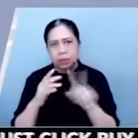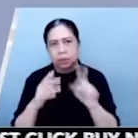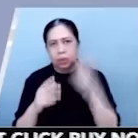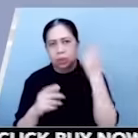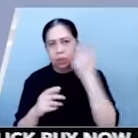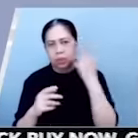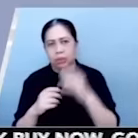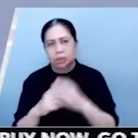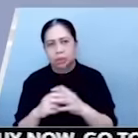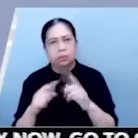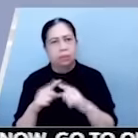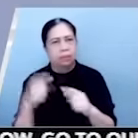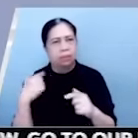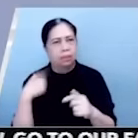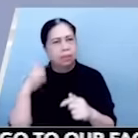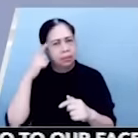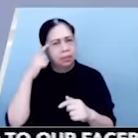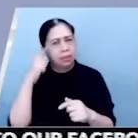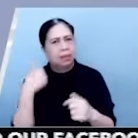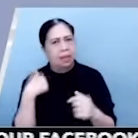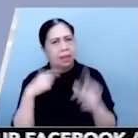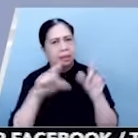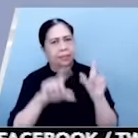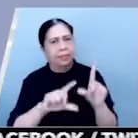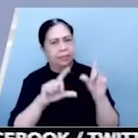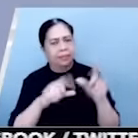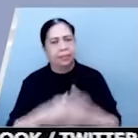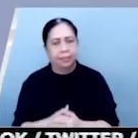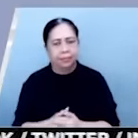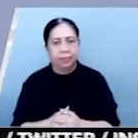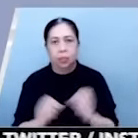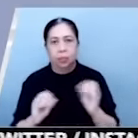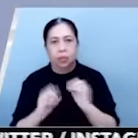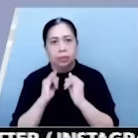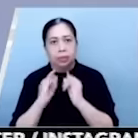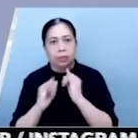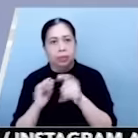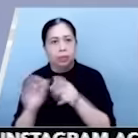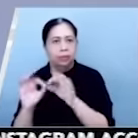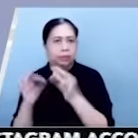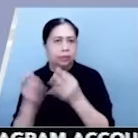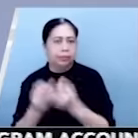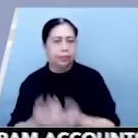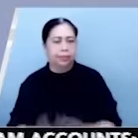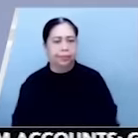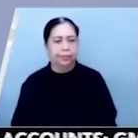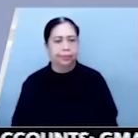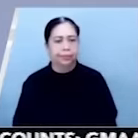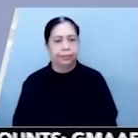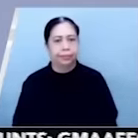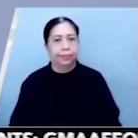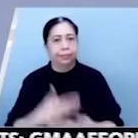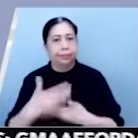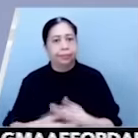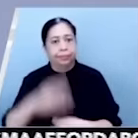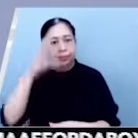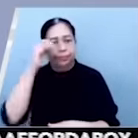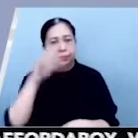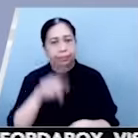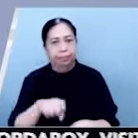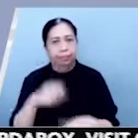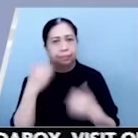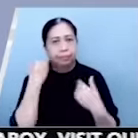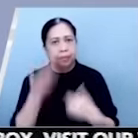pero may persons of interest na raw ang pulisya. Wala pang pahayag ang pamilya ng biktima. Lalaki natagpo ang patay sa loob ng